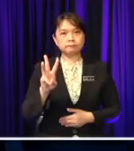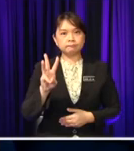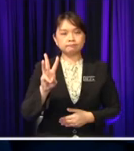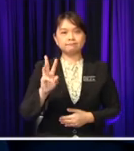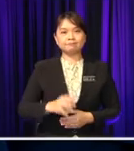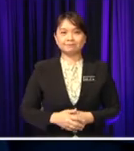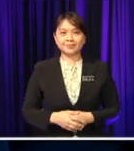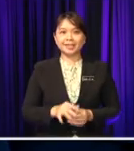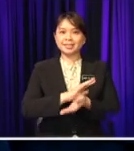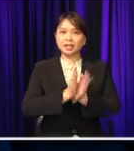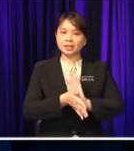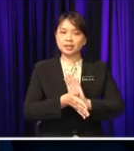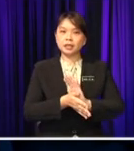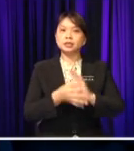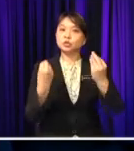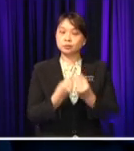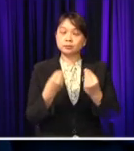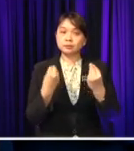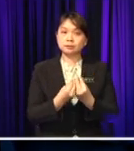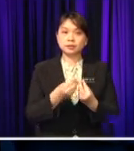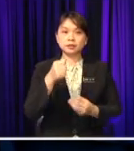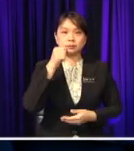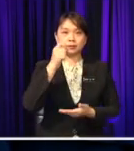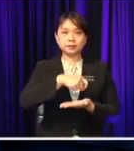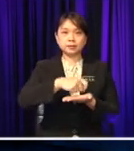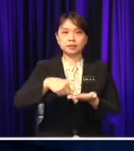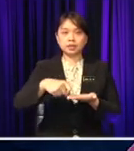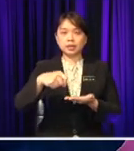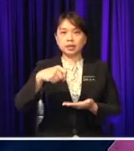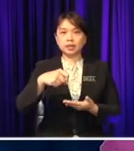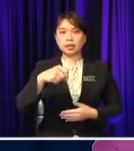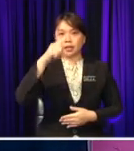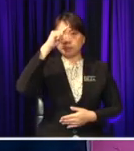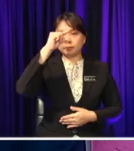jadi bilangan facial Abang Ivan ada